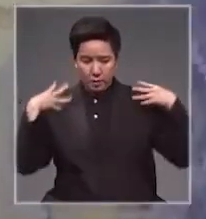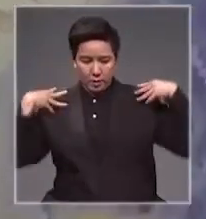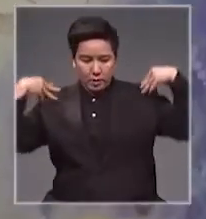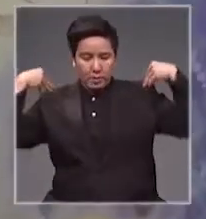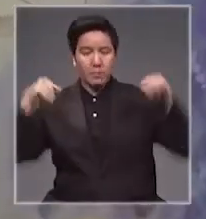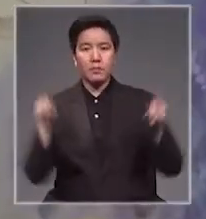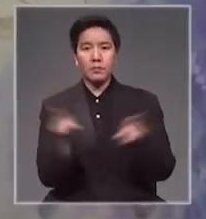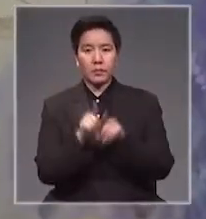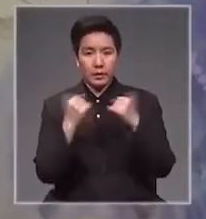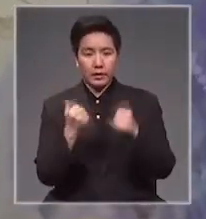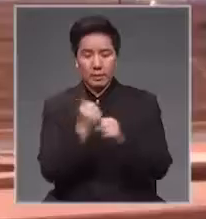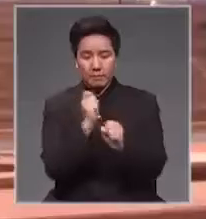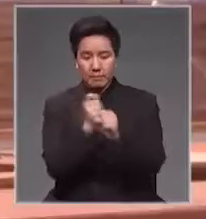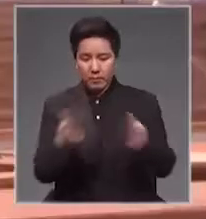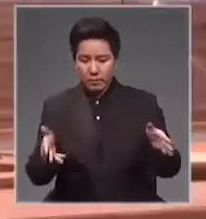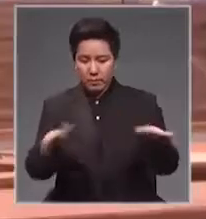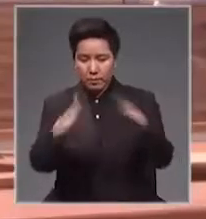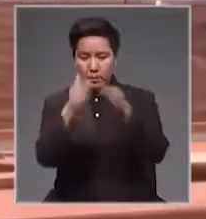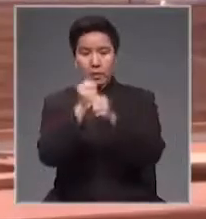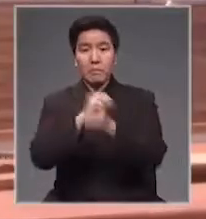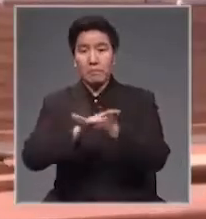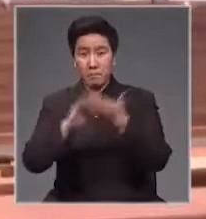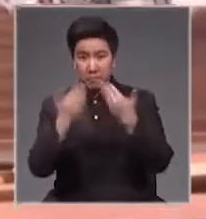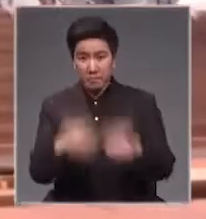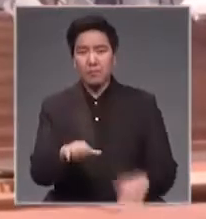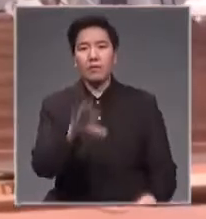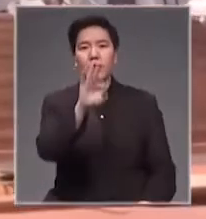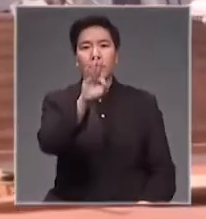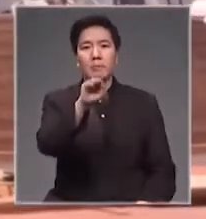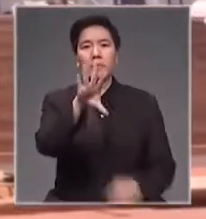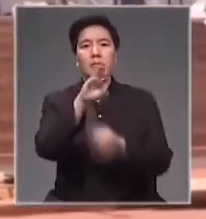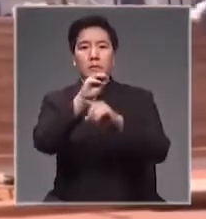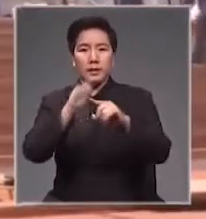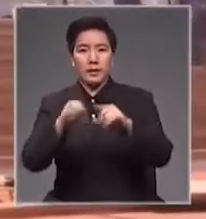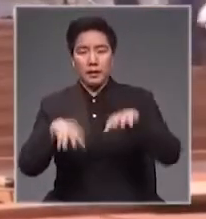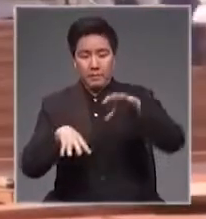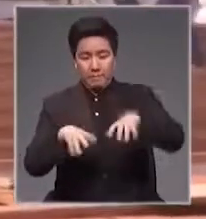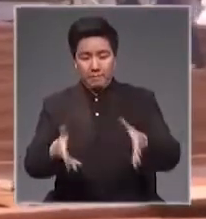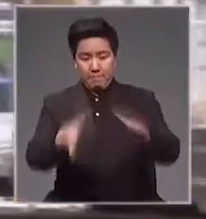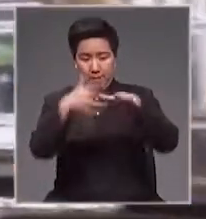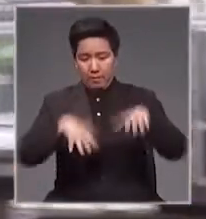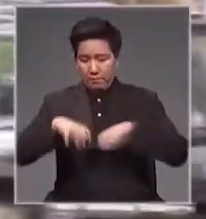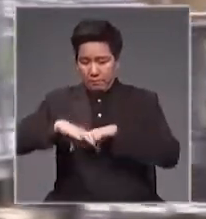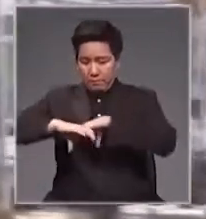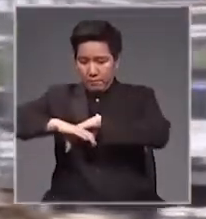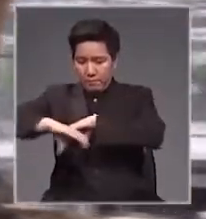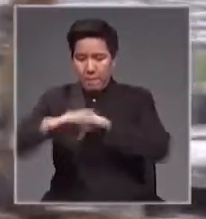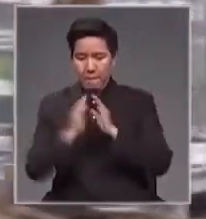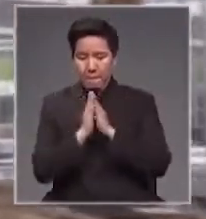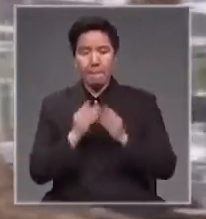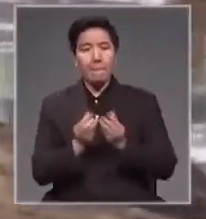คราวนี้โครงสร้างพระเมรุมาตรแล้วเสร็จไปกว่า95%ส่วนอาคารประกอบอาทิพระที่นั่งทรงธรรมศ